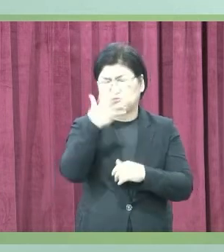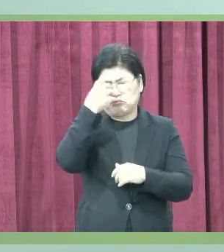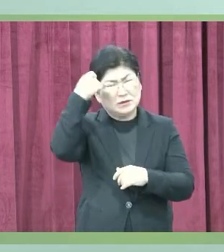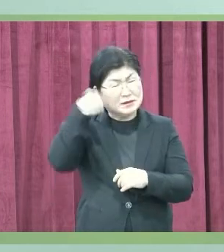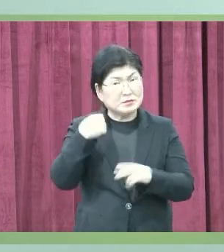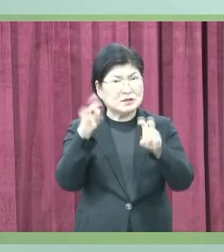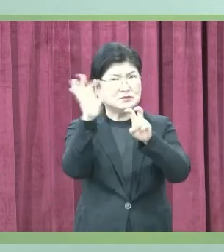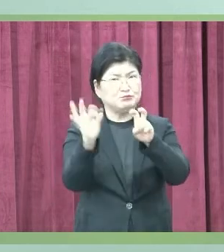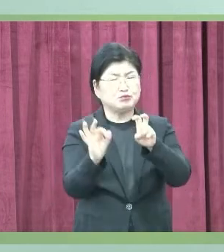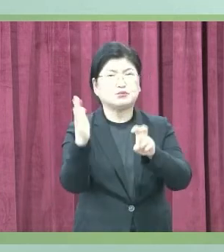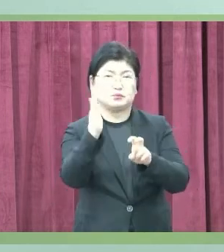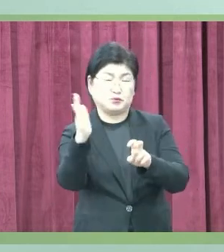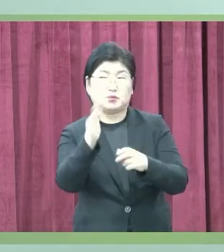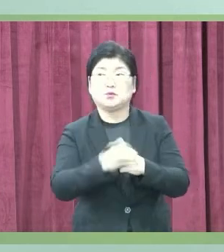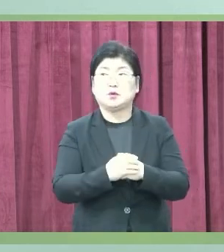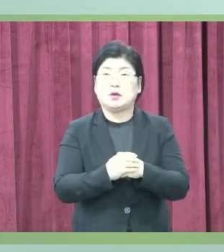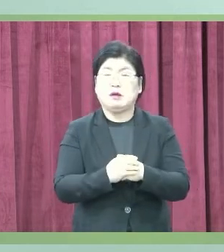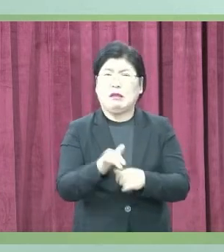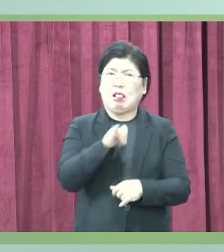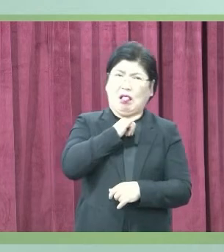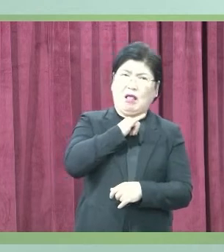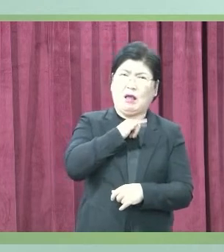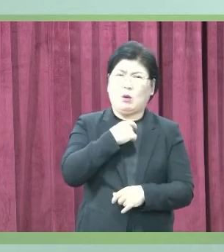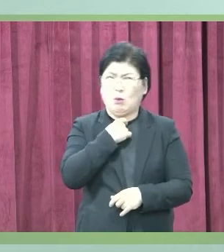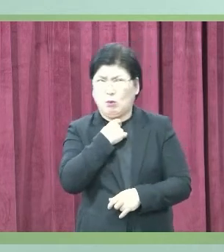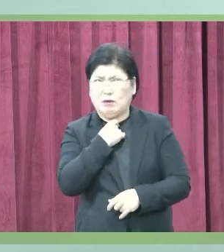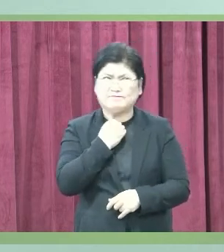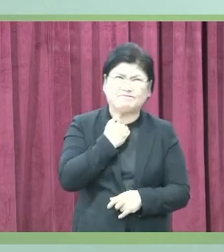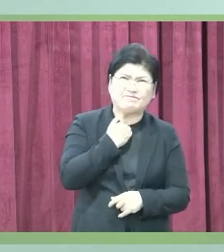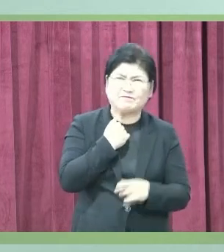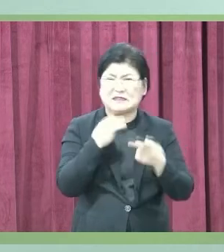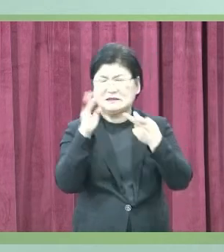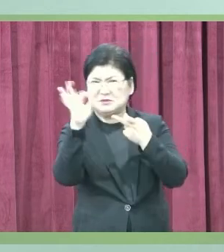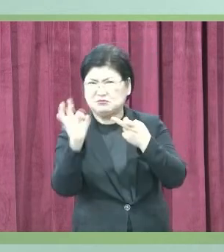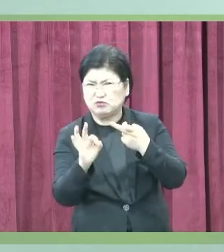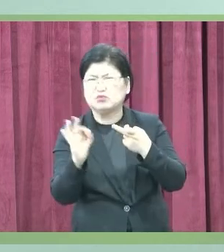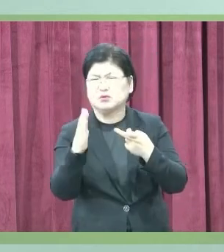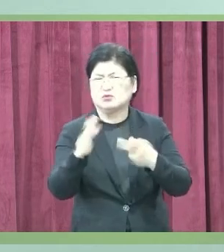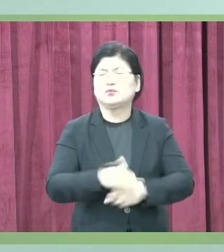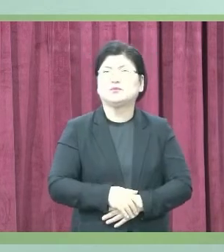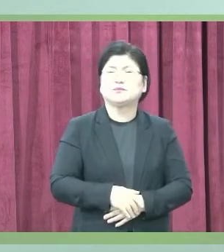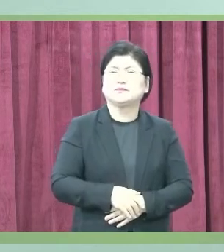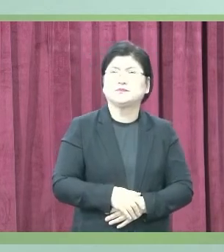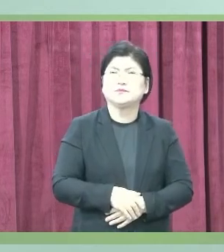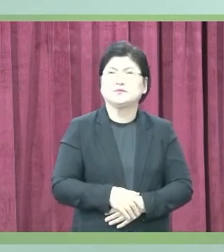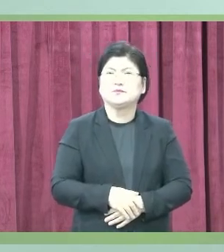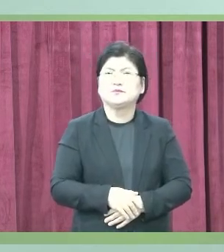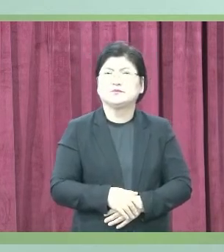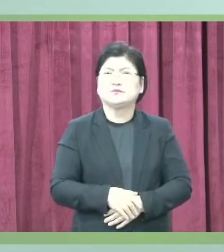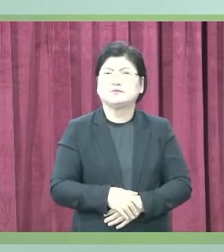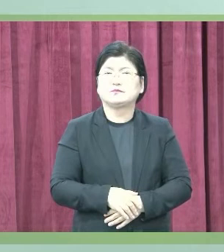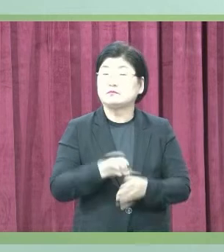비율은 20%에 다다르고 있고요. 자살 생각은 12% 정도 나타났습니다.